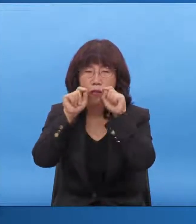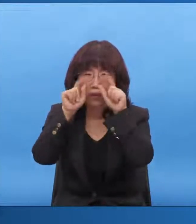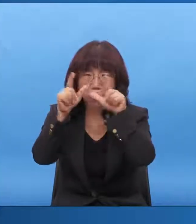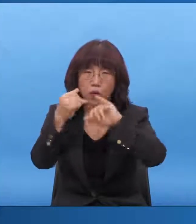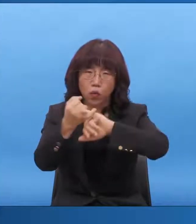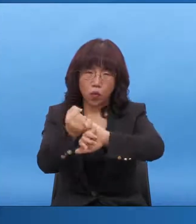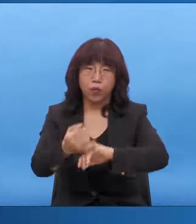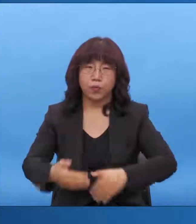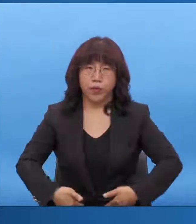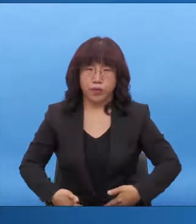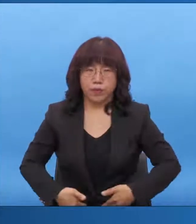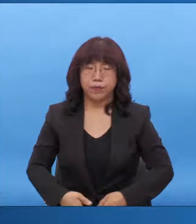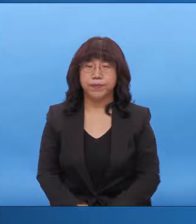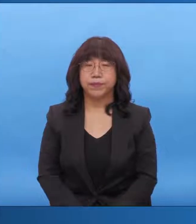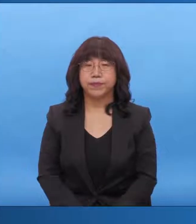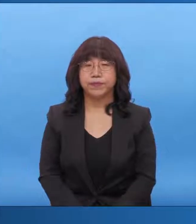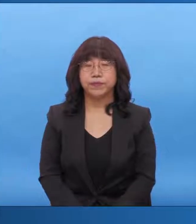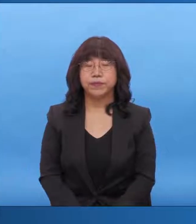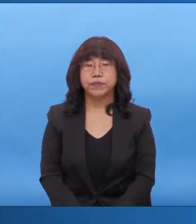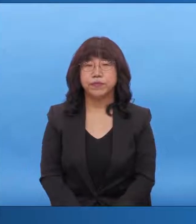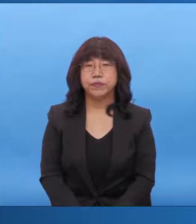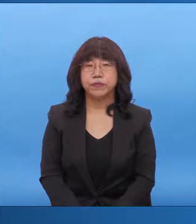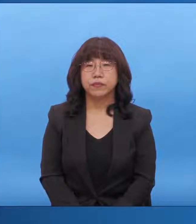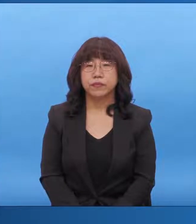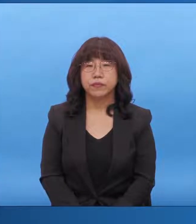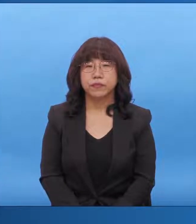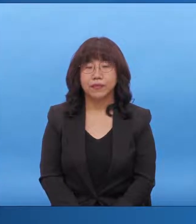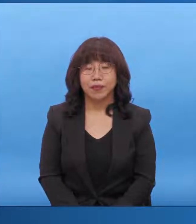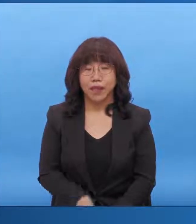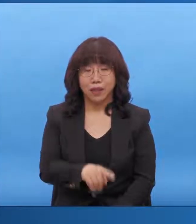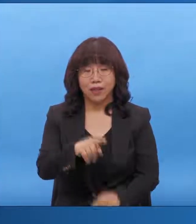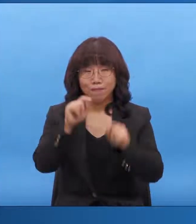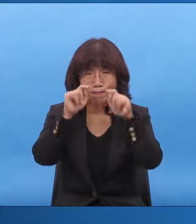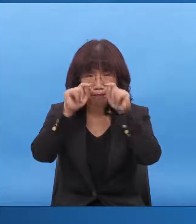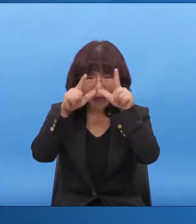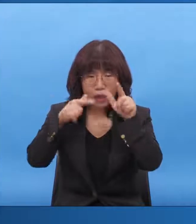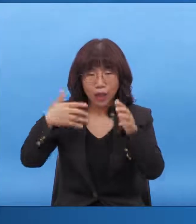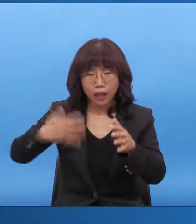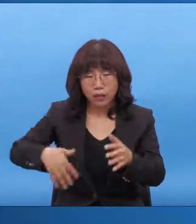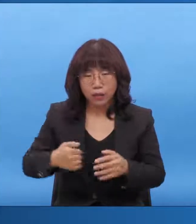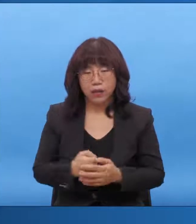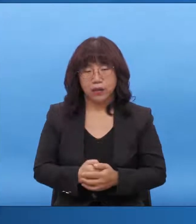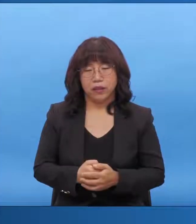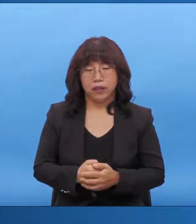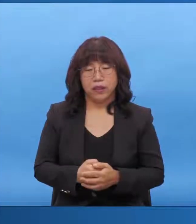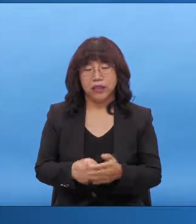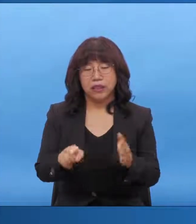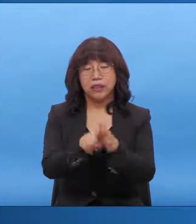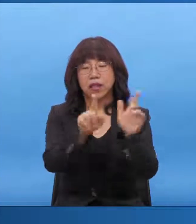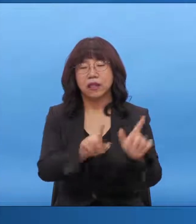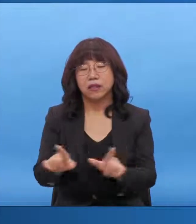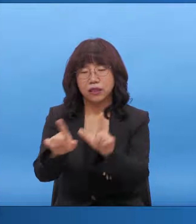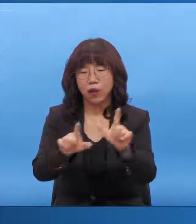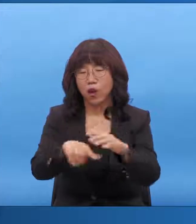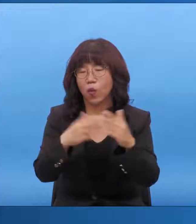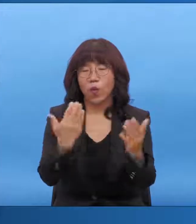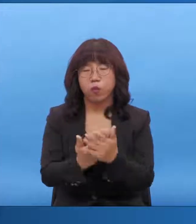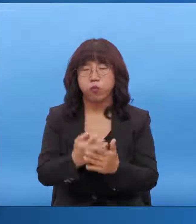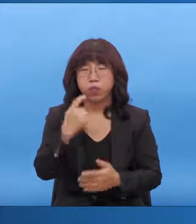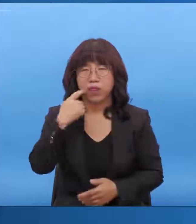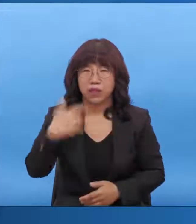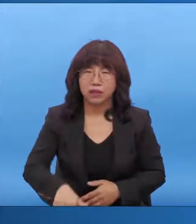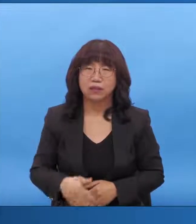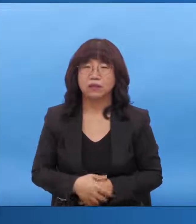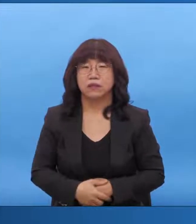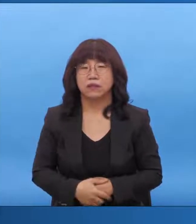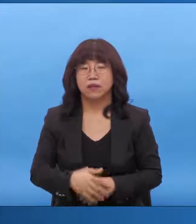to understand this genuine reason. It's these three parts right here. 이 못 깨달으면 신앙생활도 안 되고 교회도 안 됩니다. Without realizing it, your walk of faith won't work.